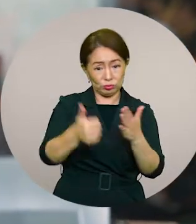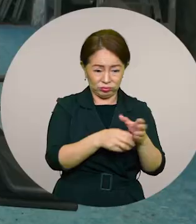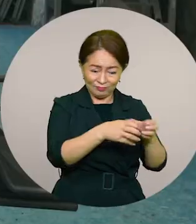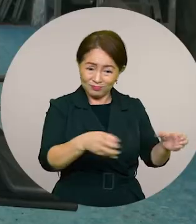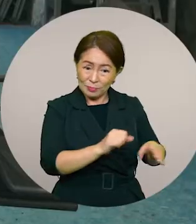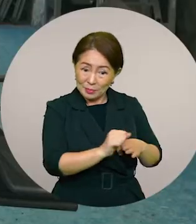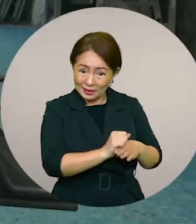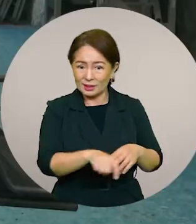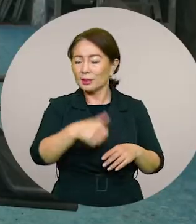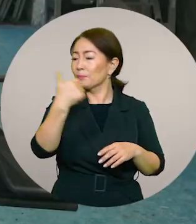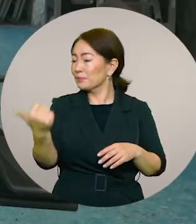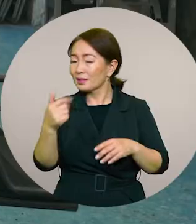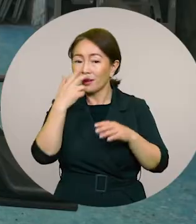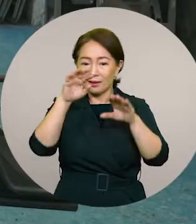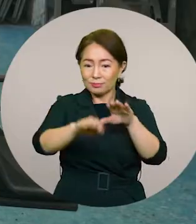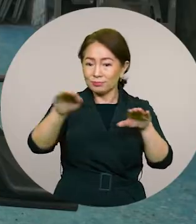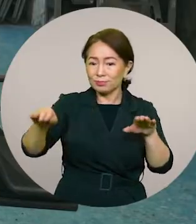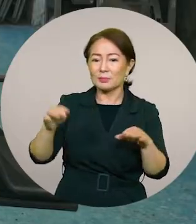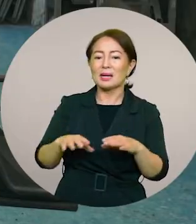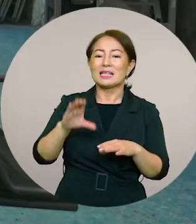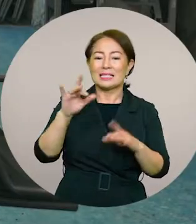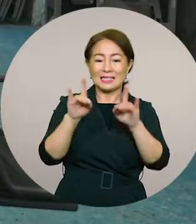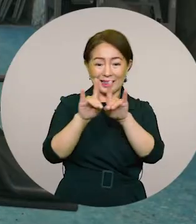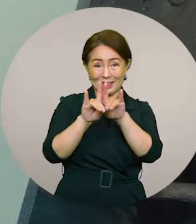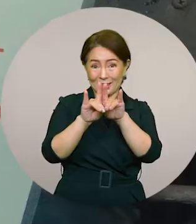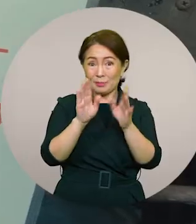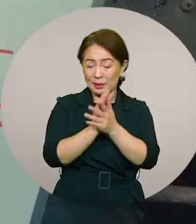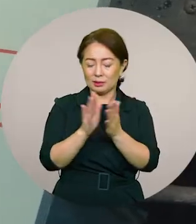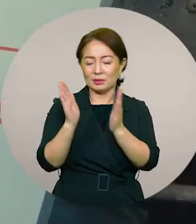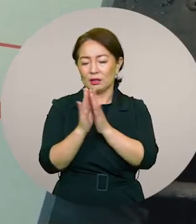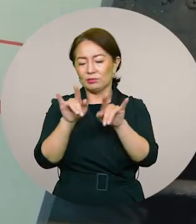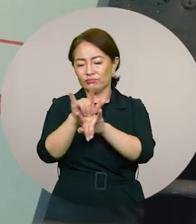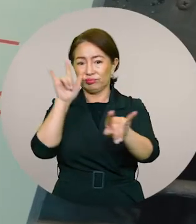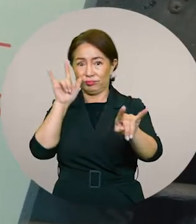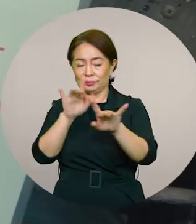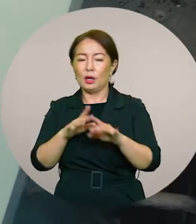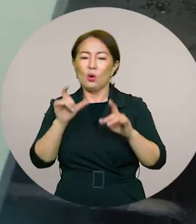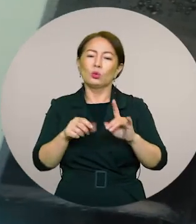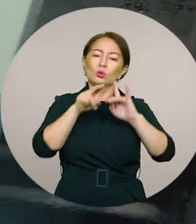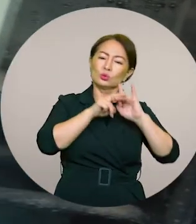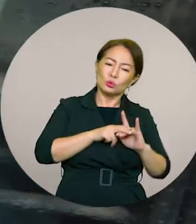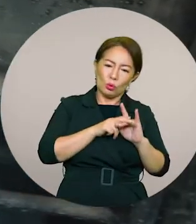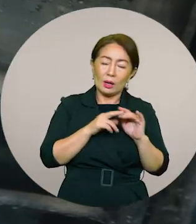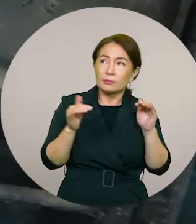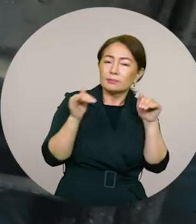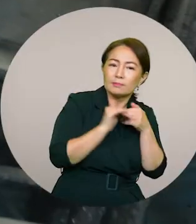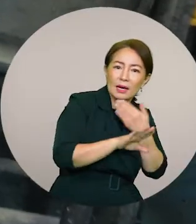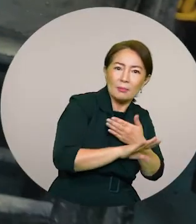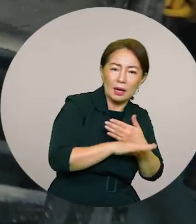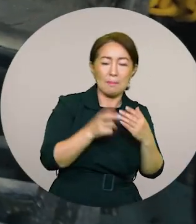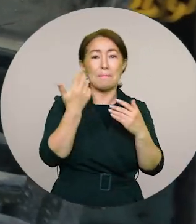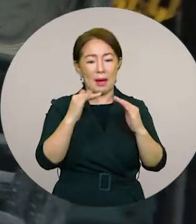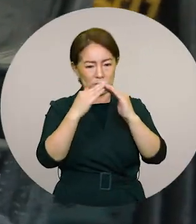боломжтой тийм байгаад байгаа. За тэрүүгээр байгаа тэр сандлуудыг ингээд аваад шууд ингээд хүмүүс ингээд суугаад бүгд хорогдох байранда